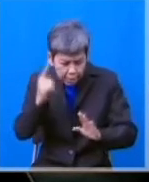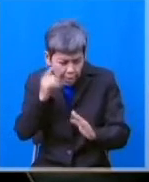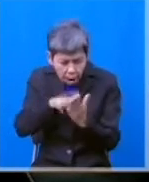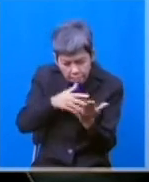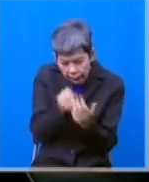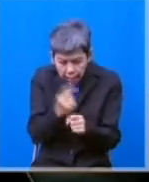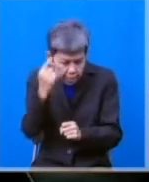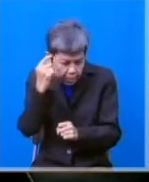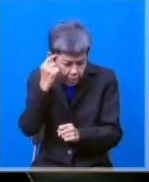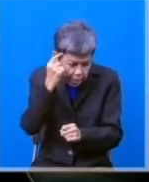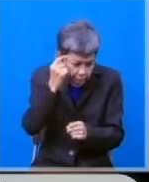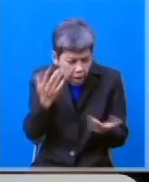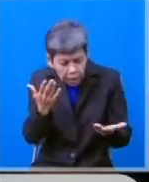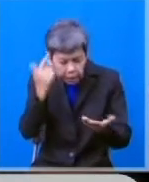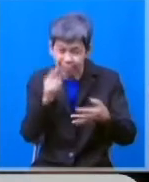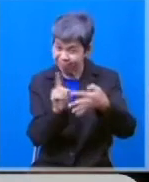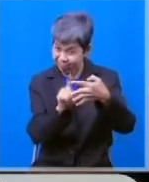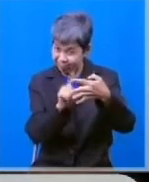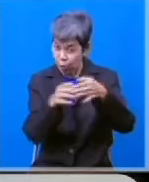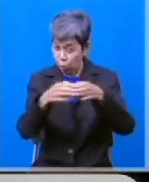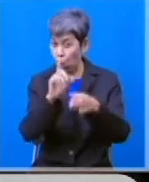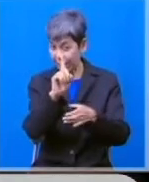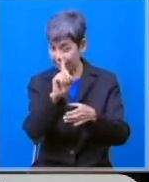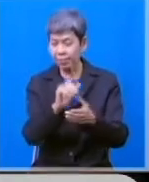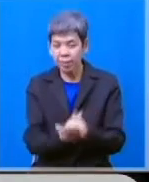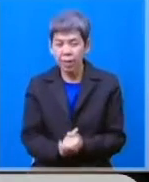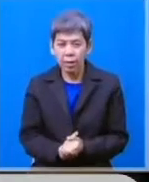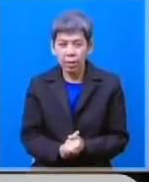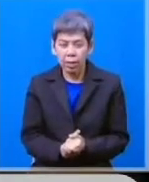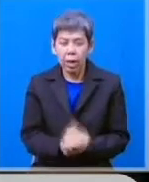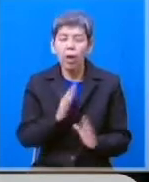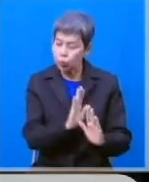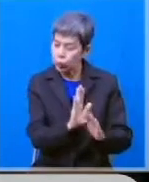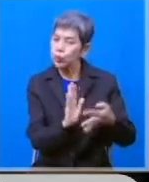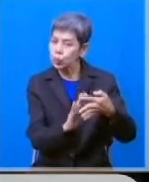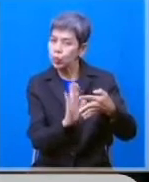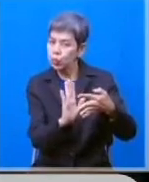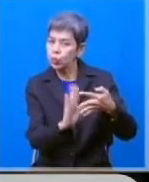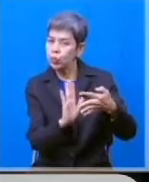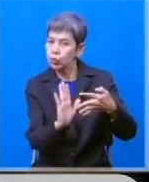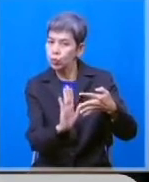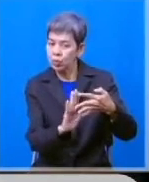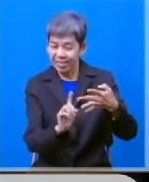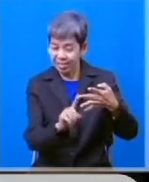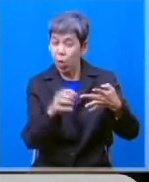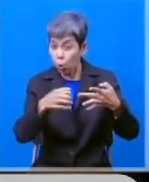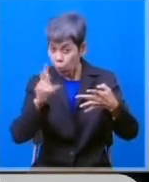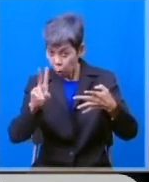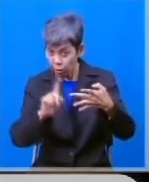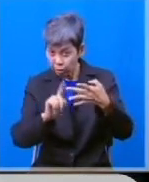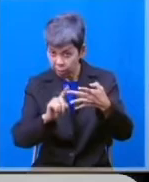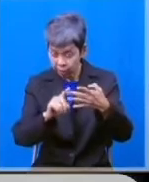สตร์นะครับตรงนี้เนี่ยก็ยกไปก่อนกลุ่มที่สองก็เป็นกลุ่ม